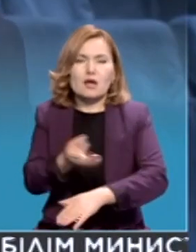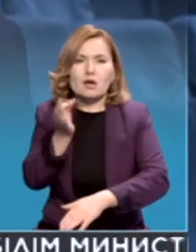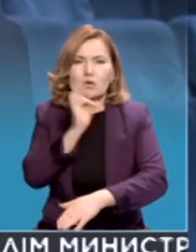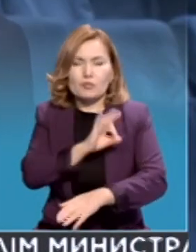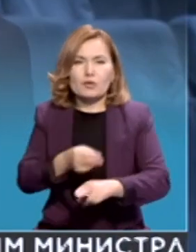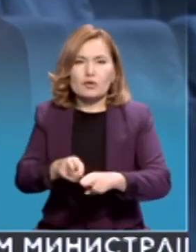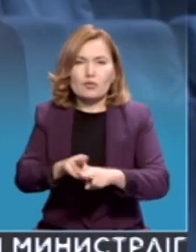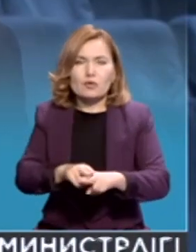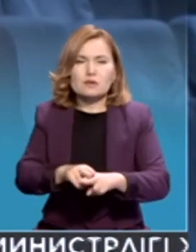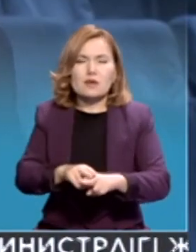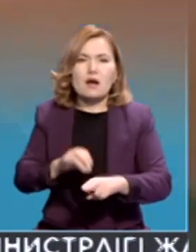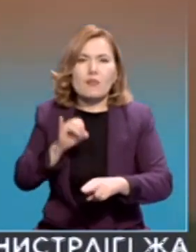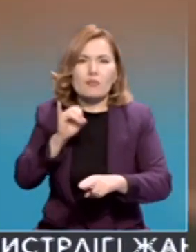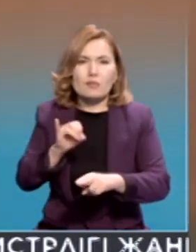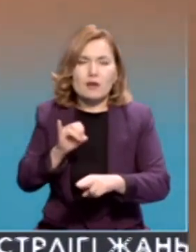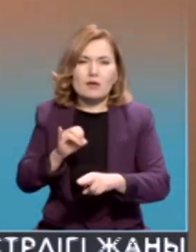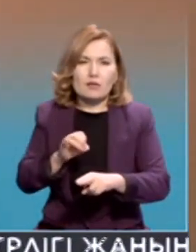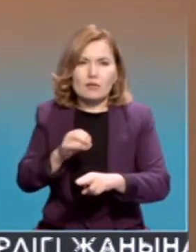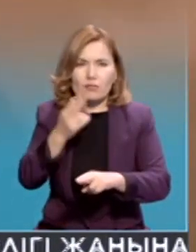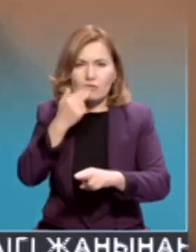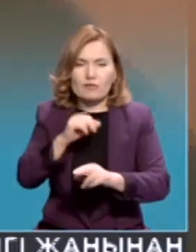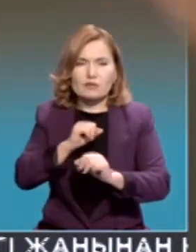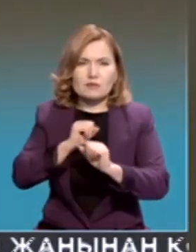Сондай жаман қылықтарда да ойлақ болсын.